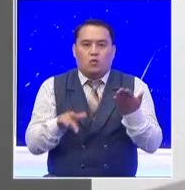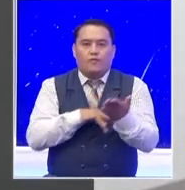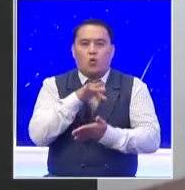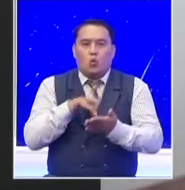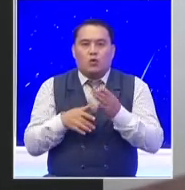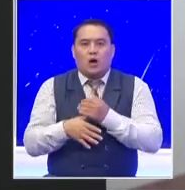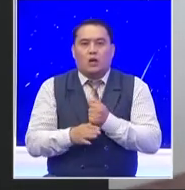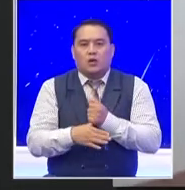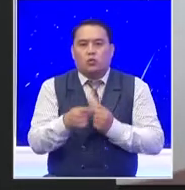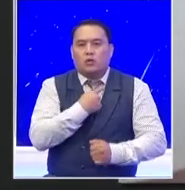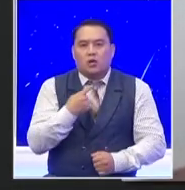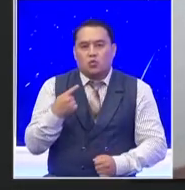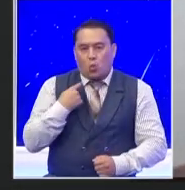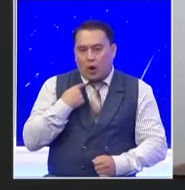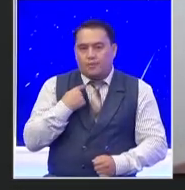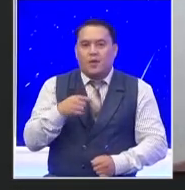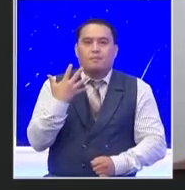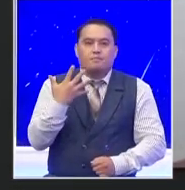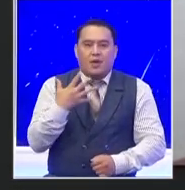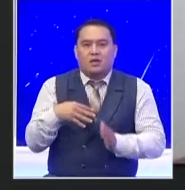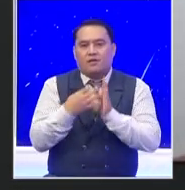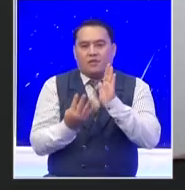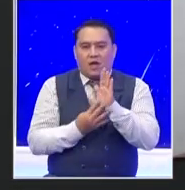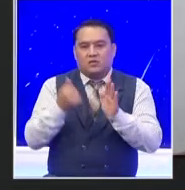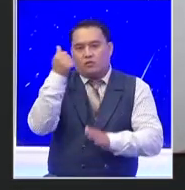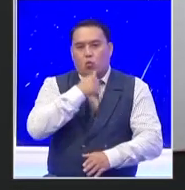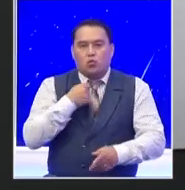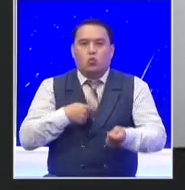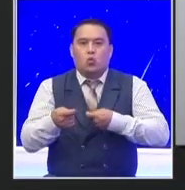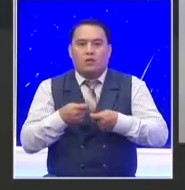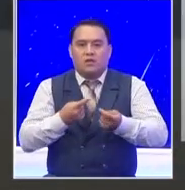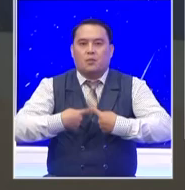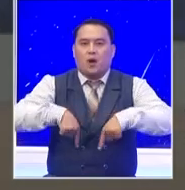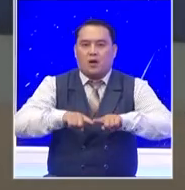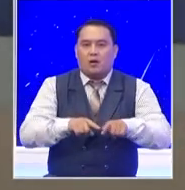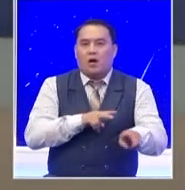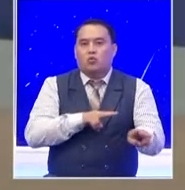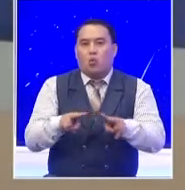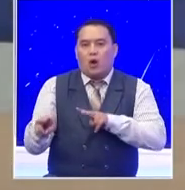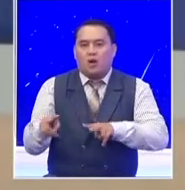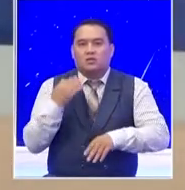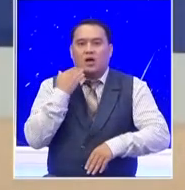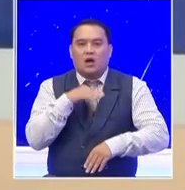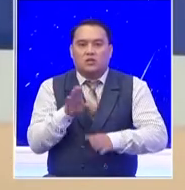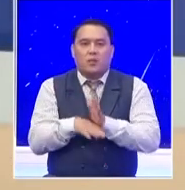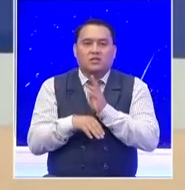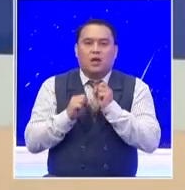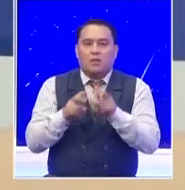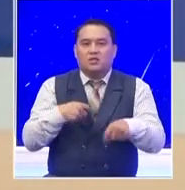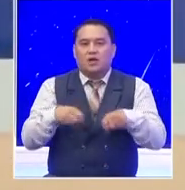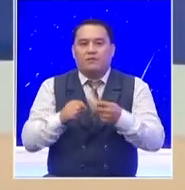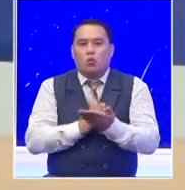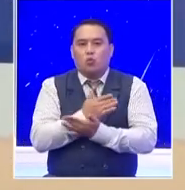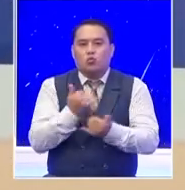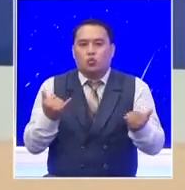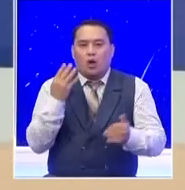городов Атырау и Талдыкурган. С 2005 по 2019 годы руководил департаментом контроля качества и безопасности товаров и